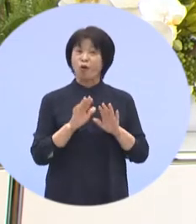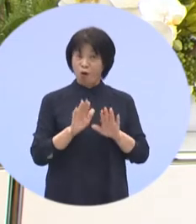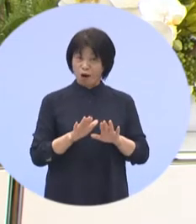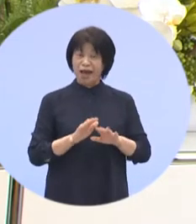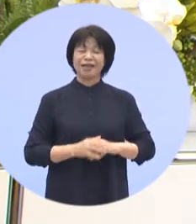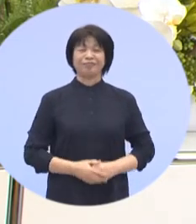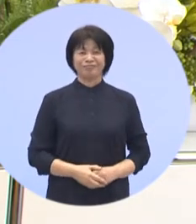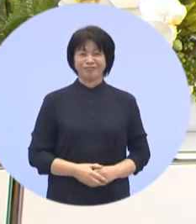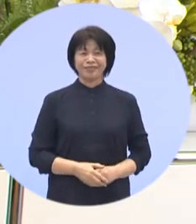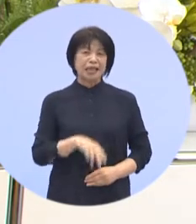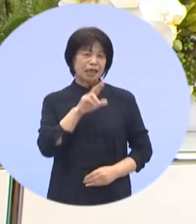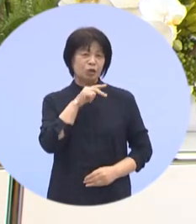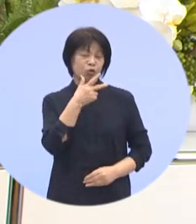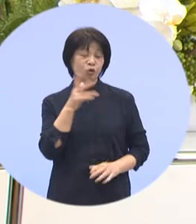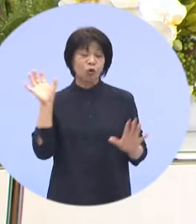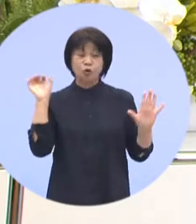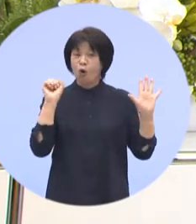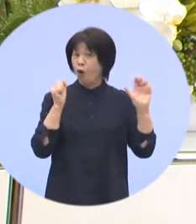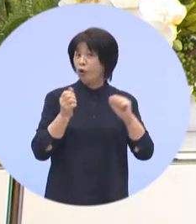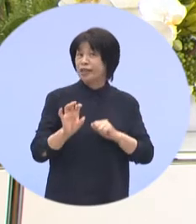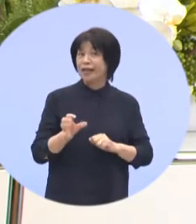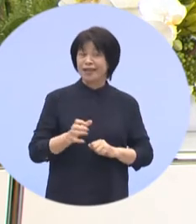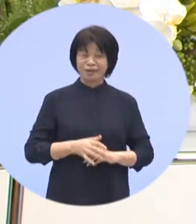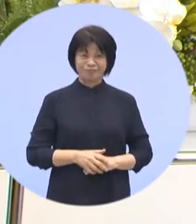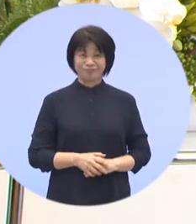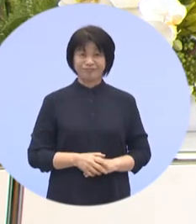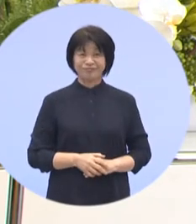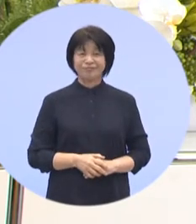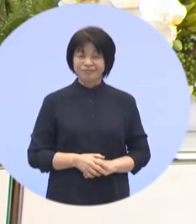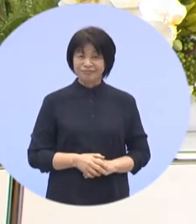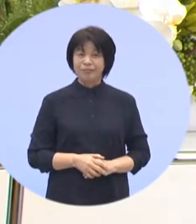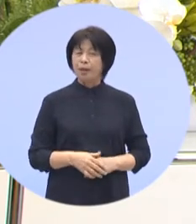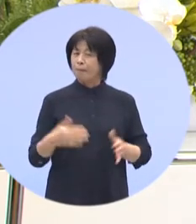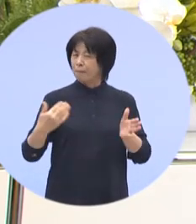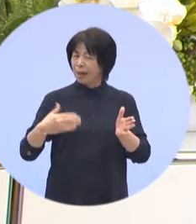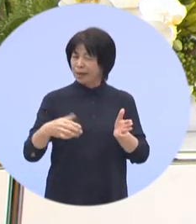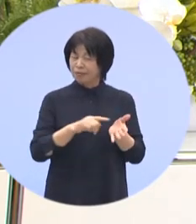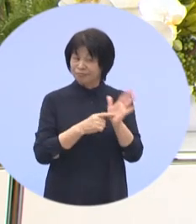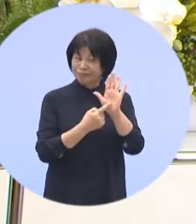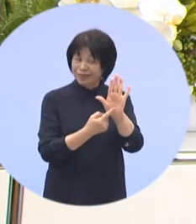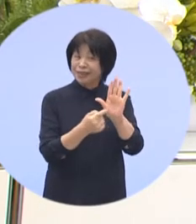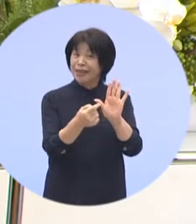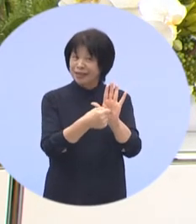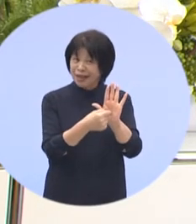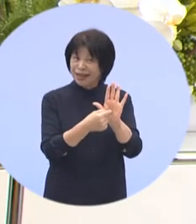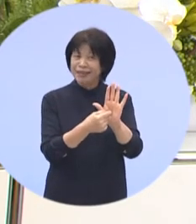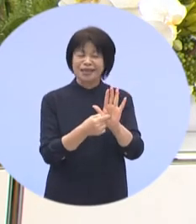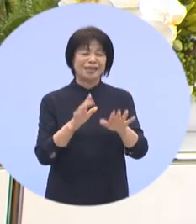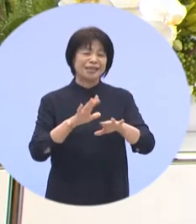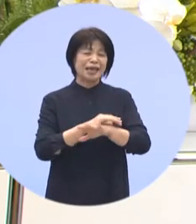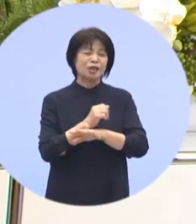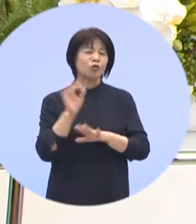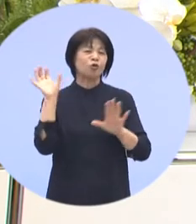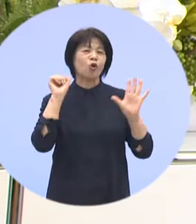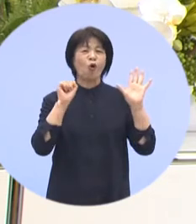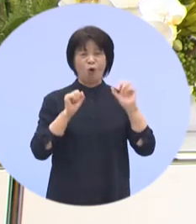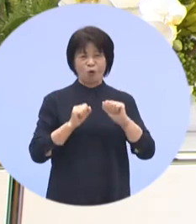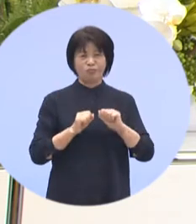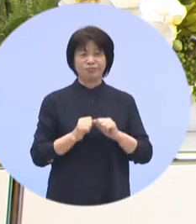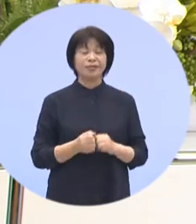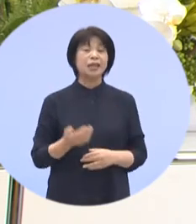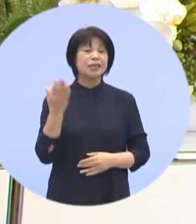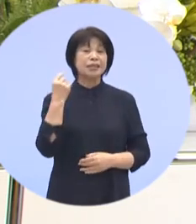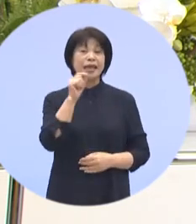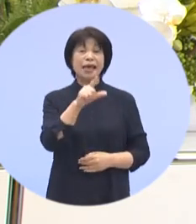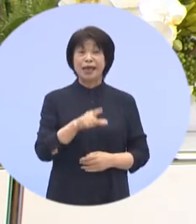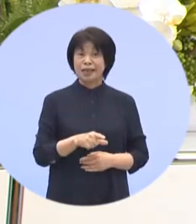で今回の岐阜市情報チャンネルでは、未公開の選手の情報と先月好評だった一人